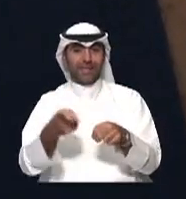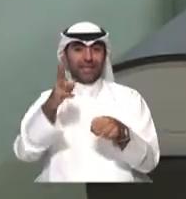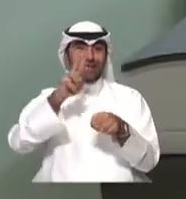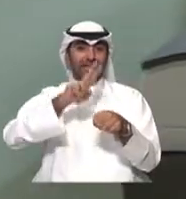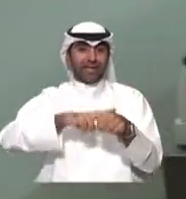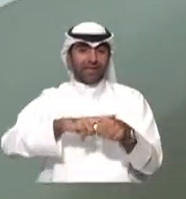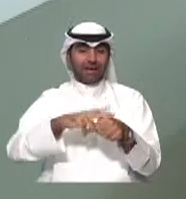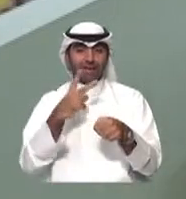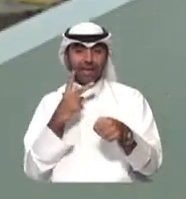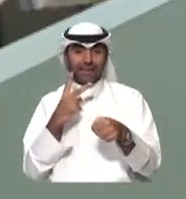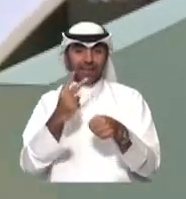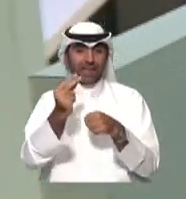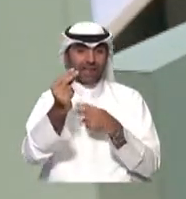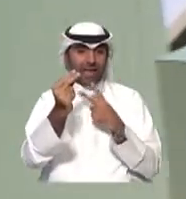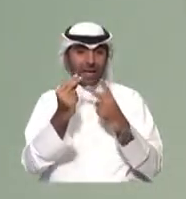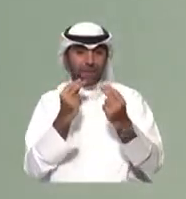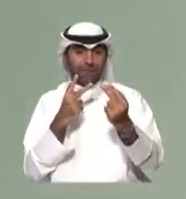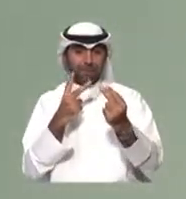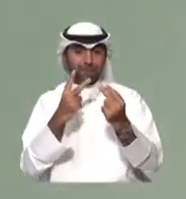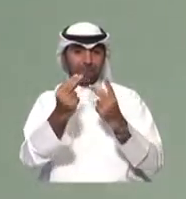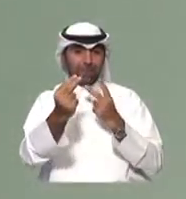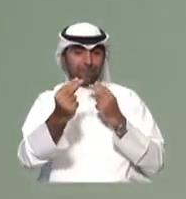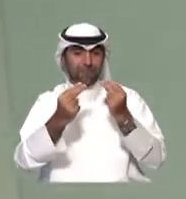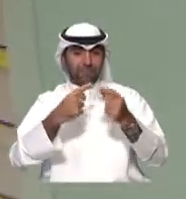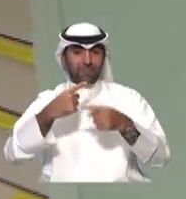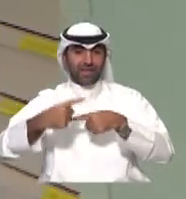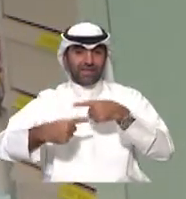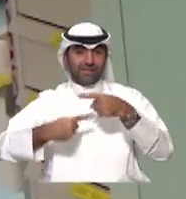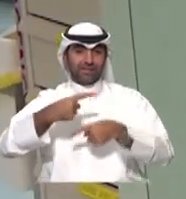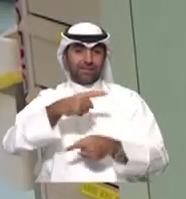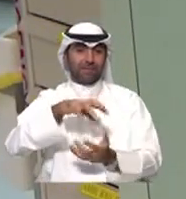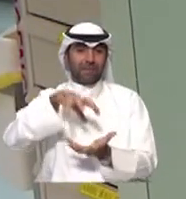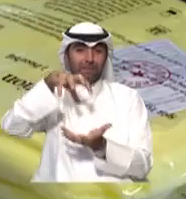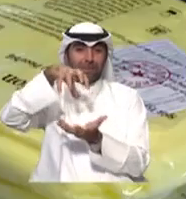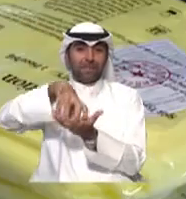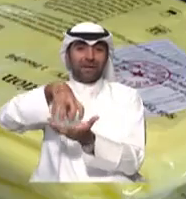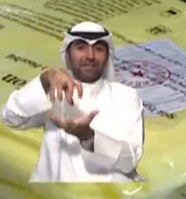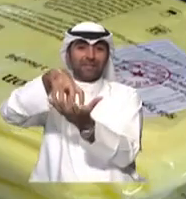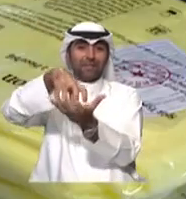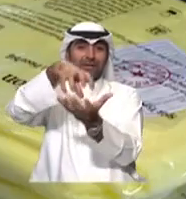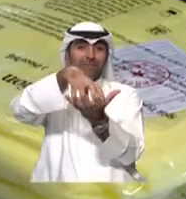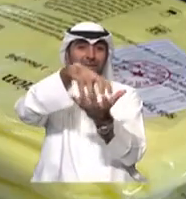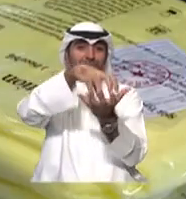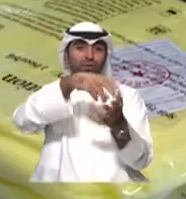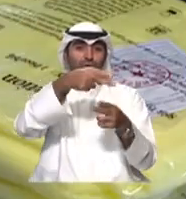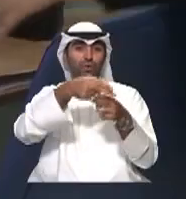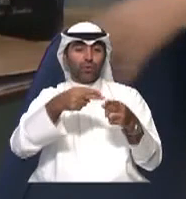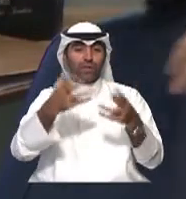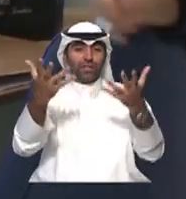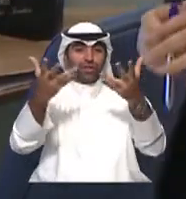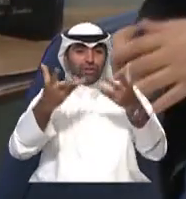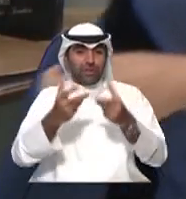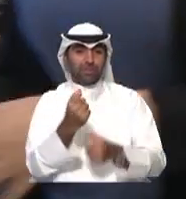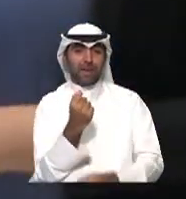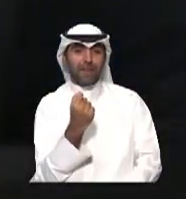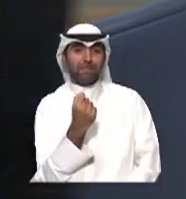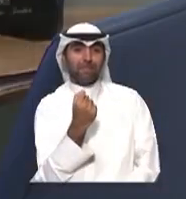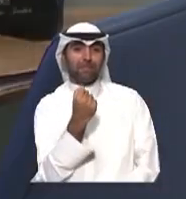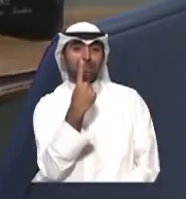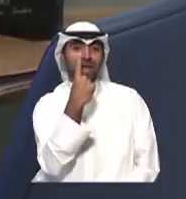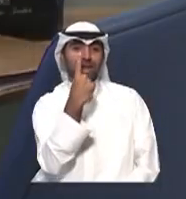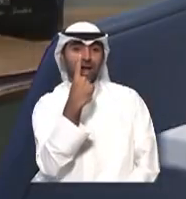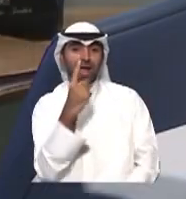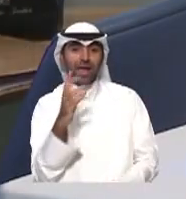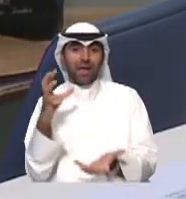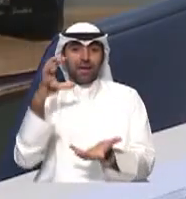من الأجنحة والعناية المركزة المخصصة لمرضى كوفيد-19 في مختلف المستشفيات، حيث تم إغلاق آخر